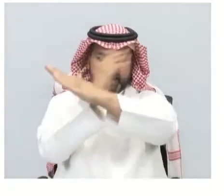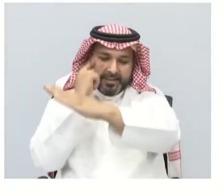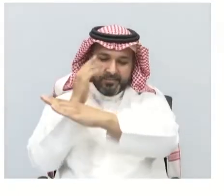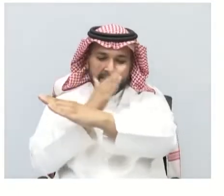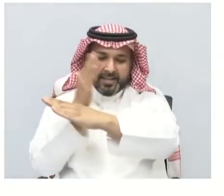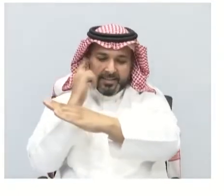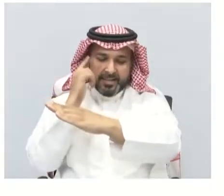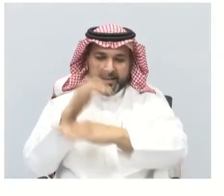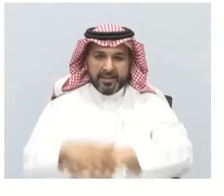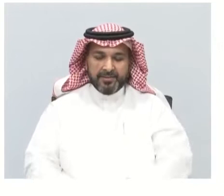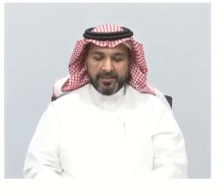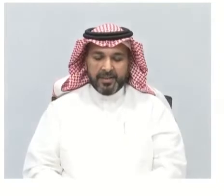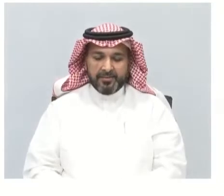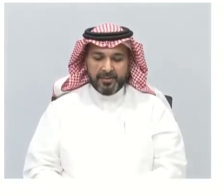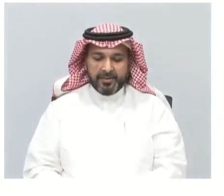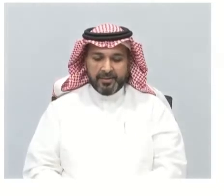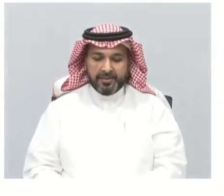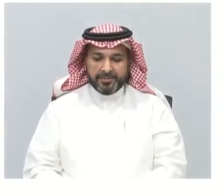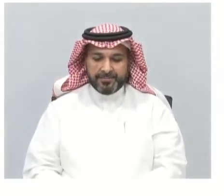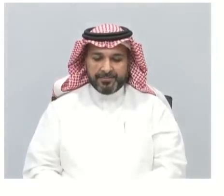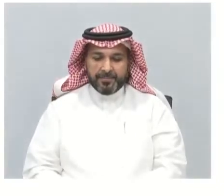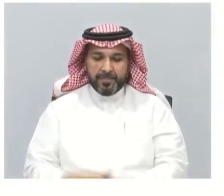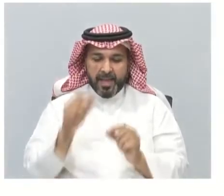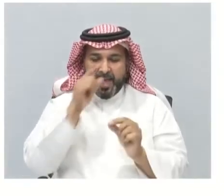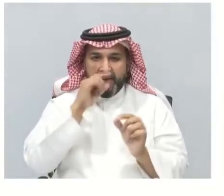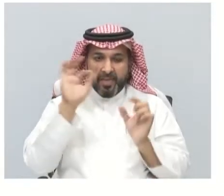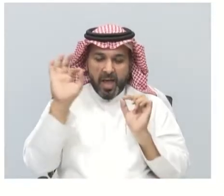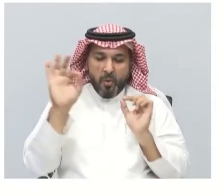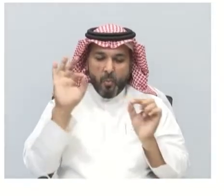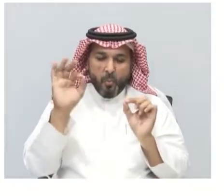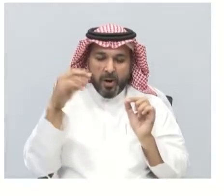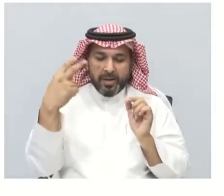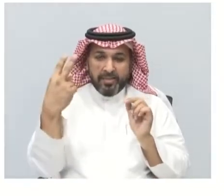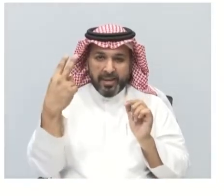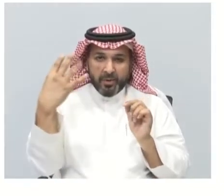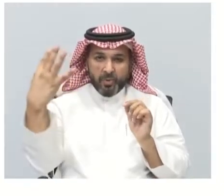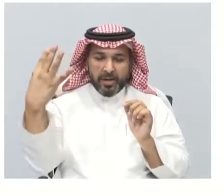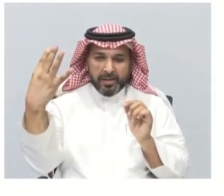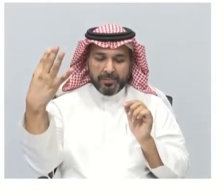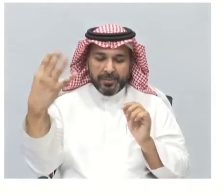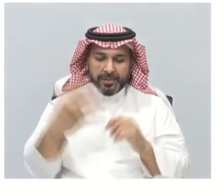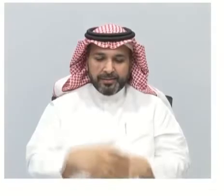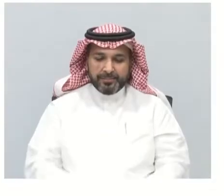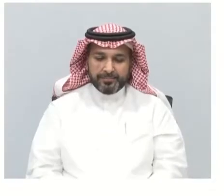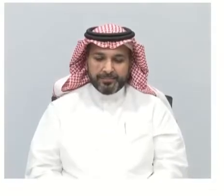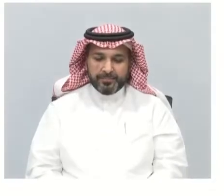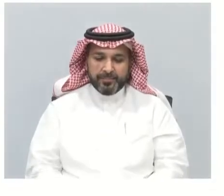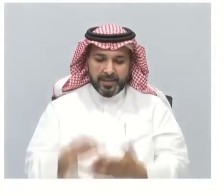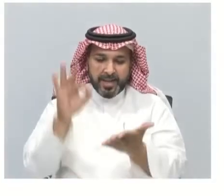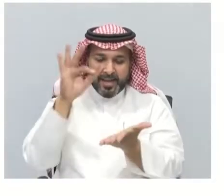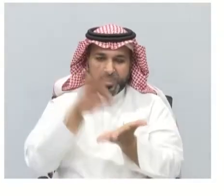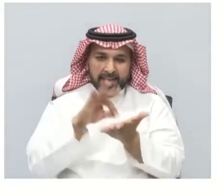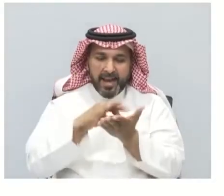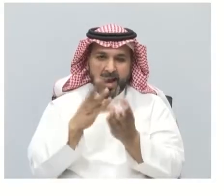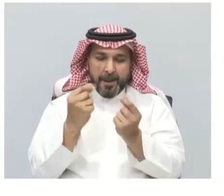المستقيم ال يمر بالنقطه بي اللي هي 2 و4 النقطه الاخرى اللي وصلت بينها هي نقطه التقاطع اللي هي هذه اللي هي